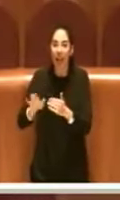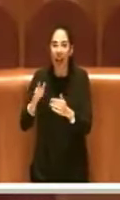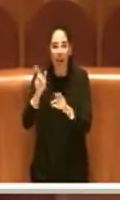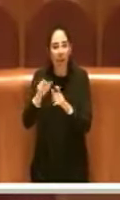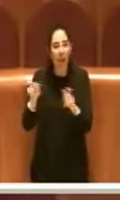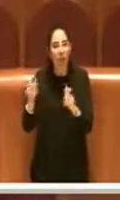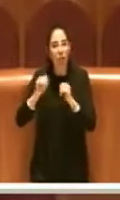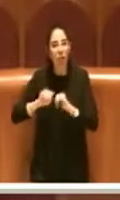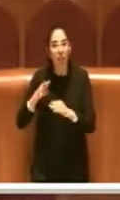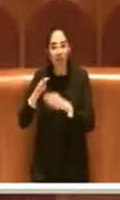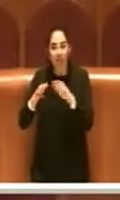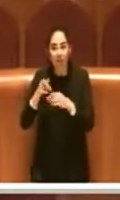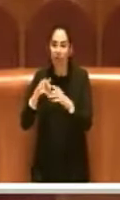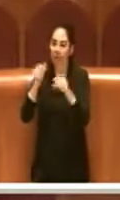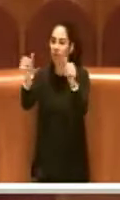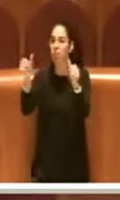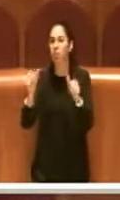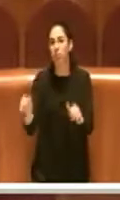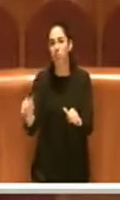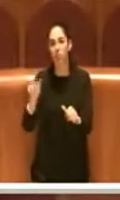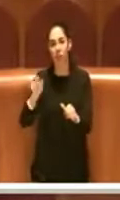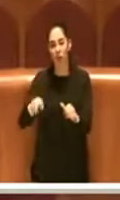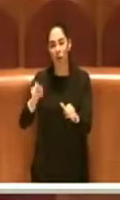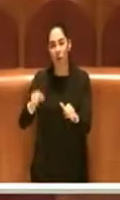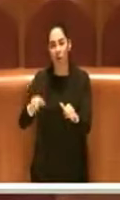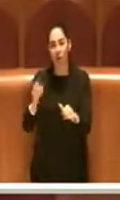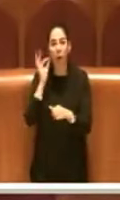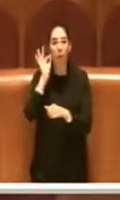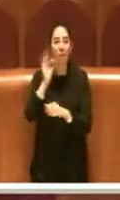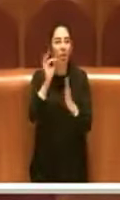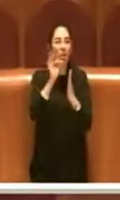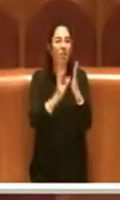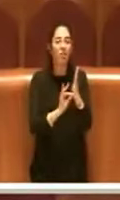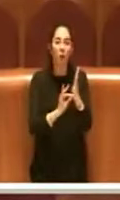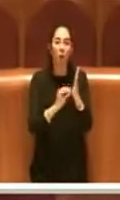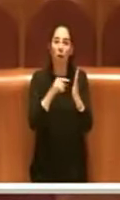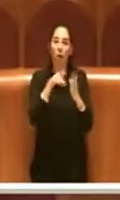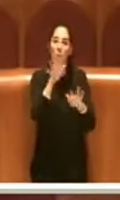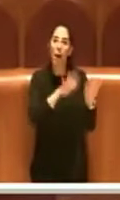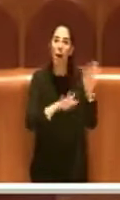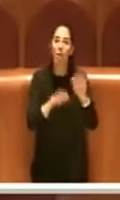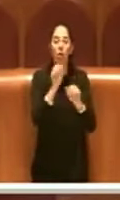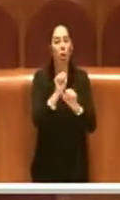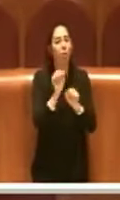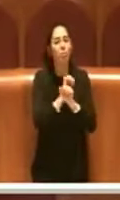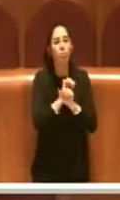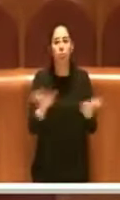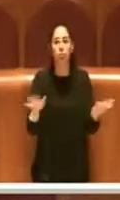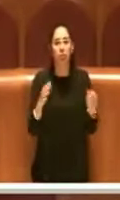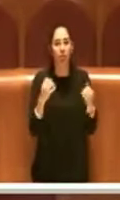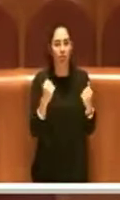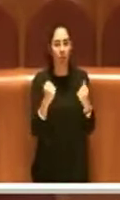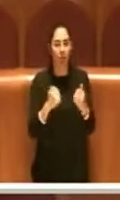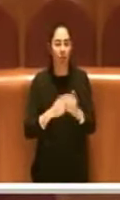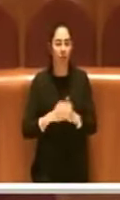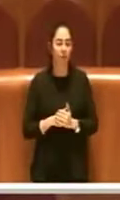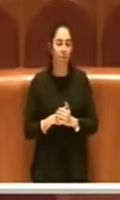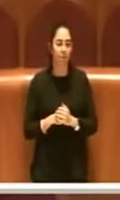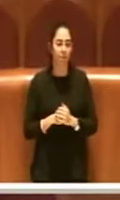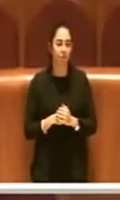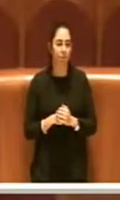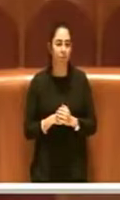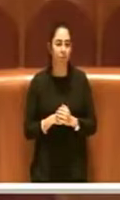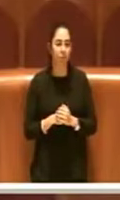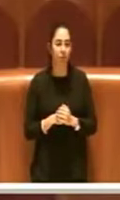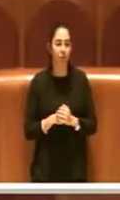questi cartelli, di modo tale che questa informazione sia il più diffusa e pervasiva possibile. Allo stesso